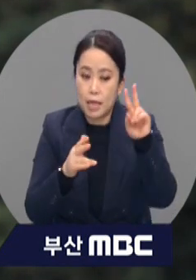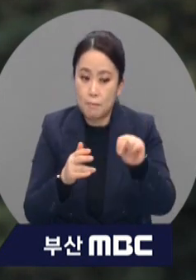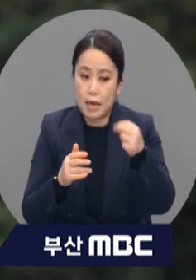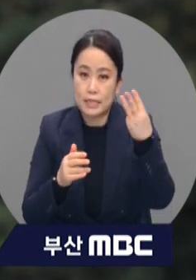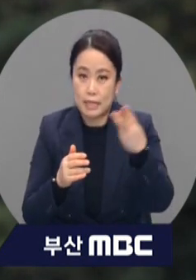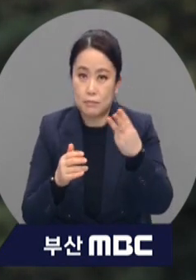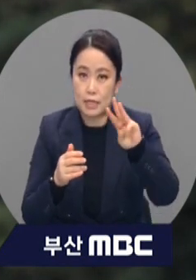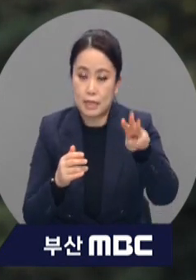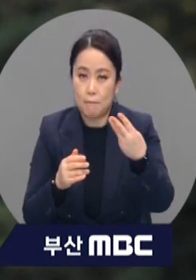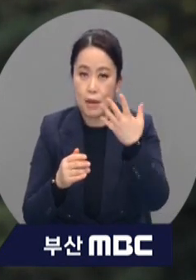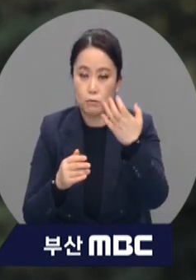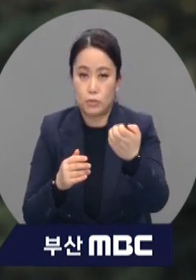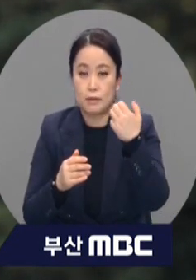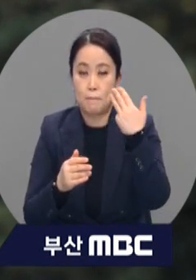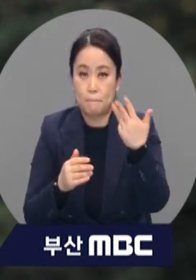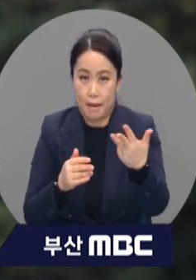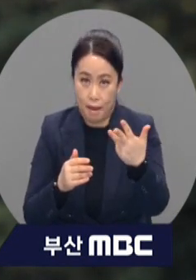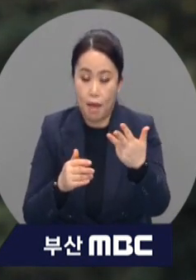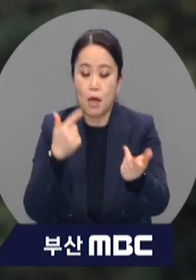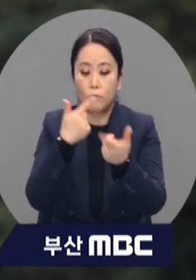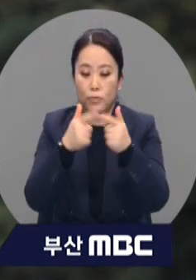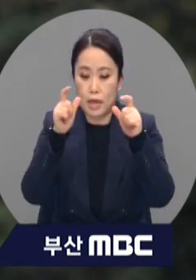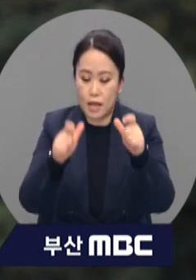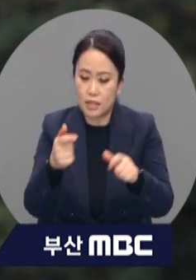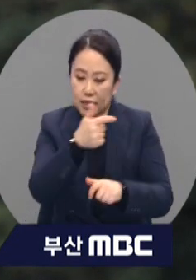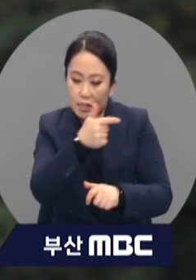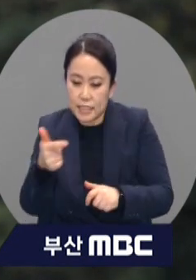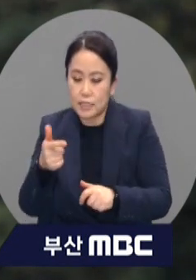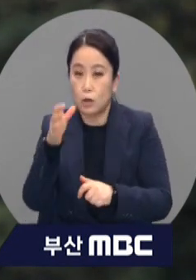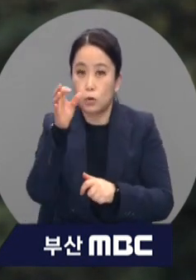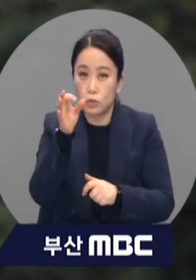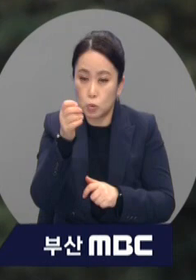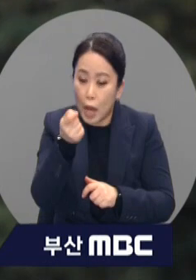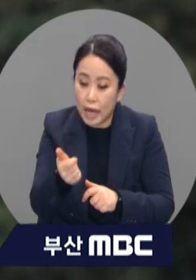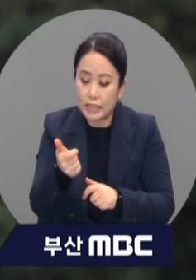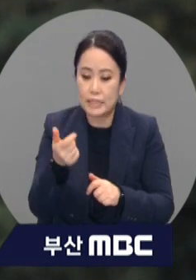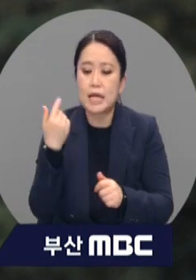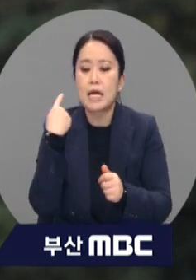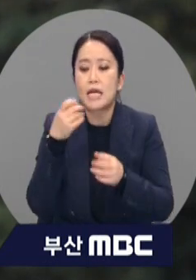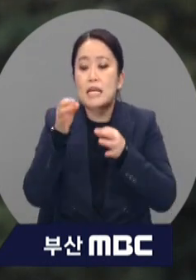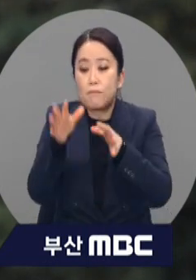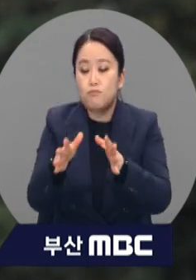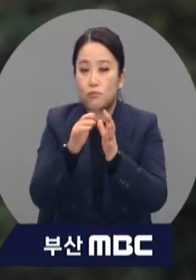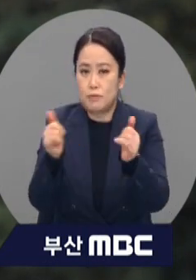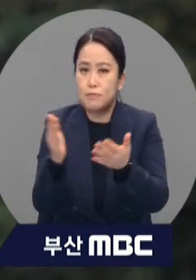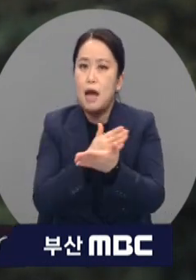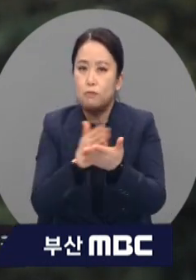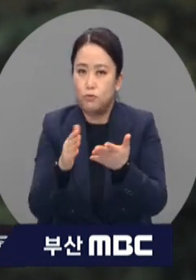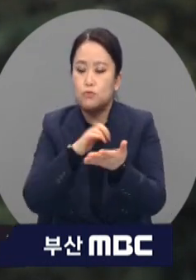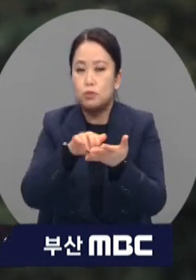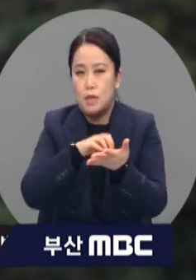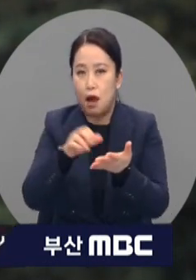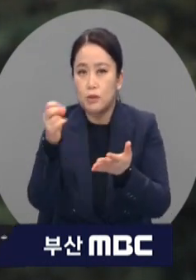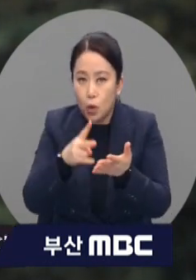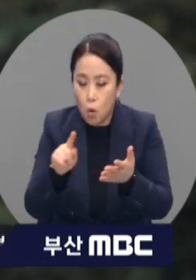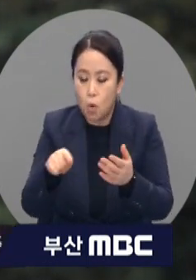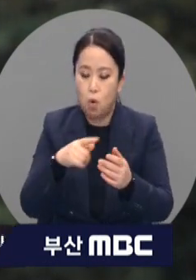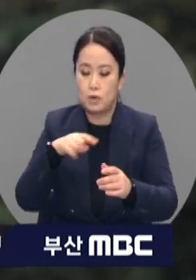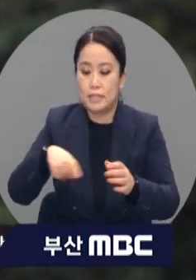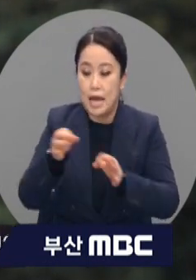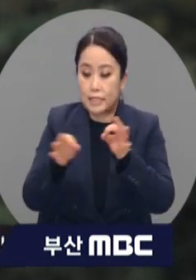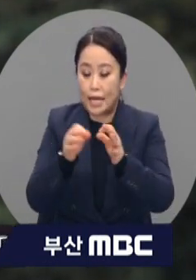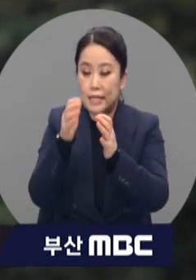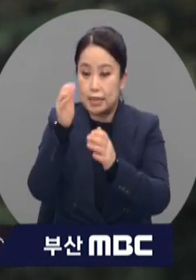23,398, 올해 부산에서 크고 작은 기부금을 나눈 분들의 숫자입니다. 또 자영업 사장님들의 월세를